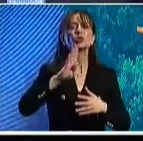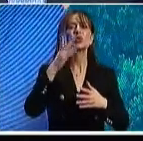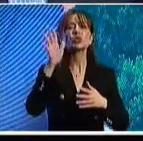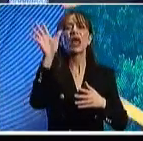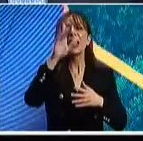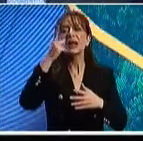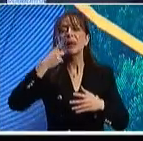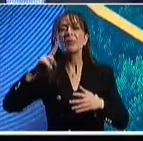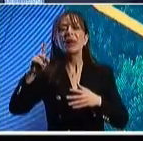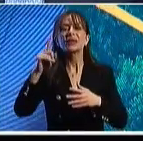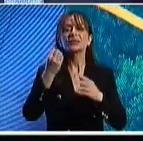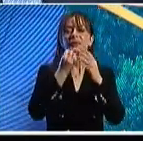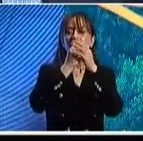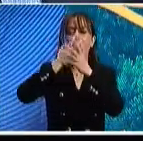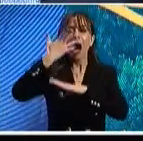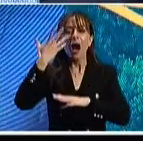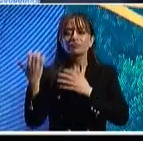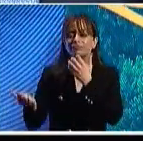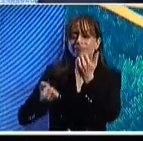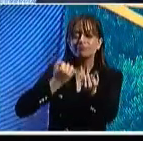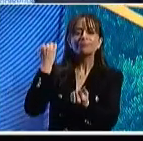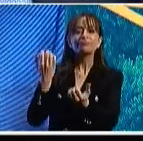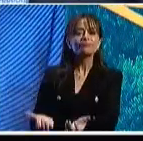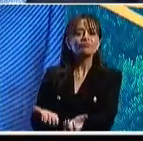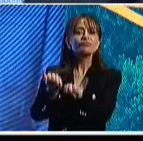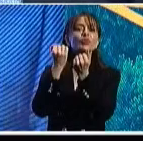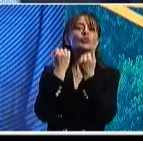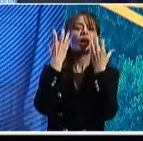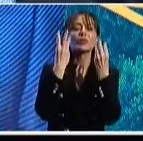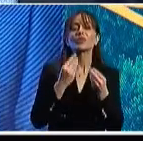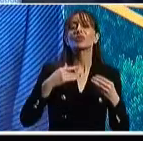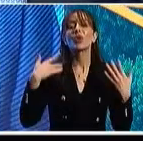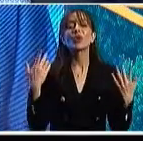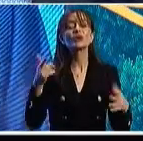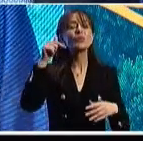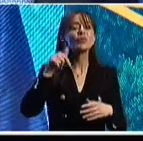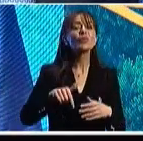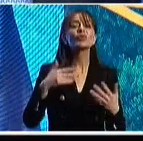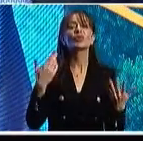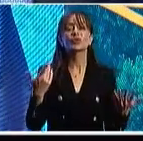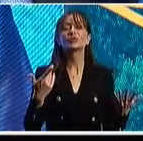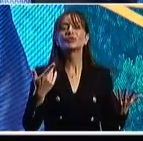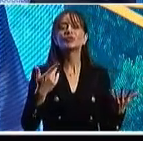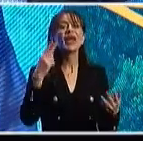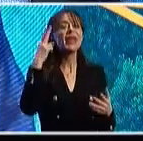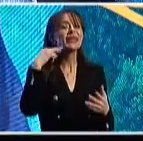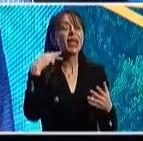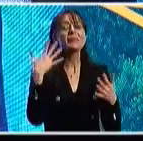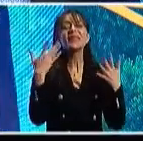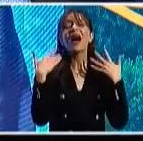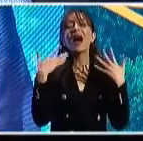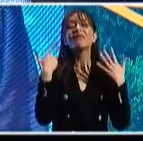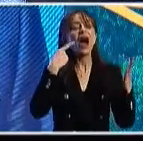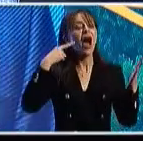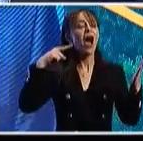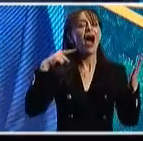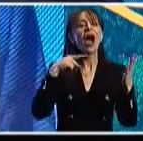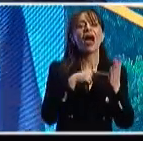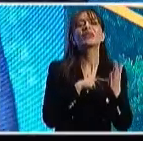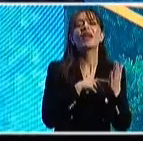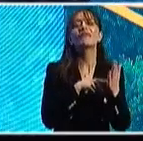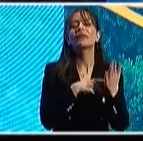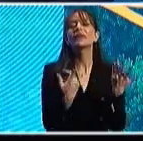olacak ve bu da aslında 2040 net sıfır emisyon İstanbul hedefimizi yakalamamız